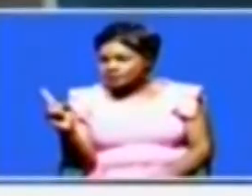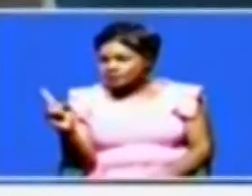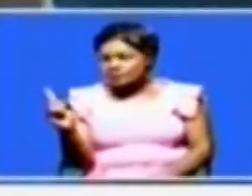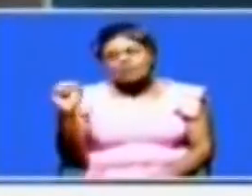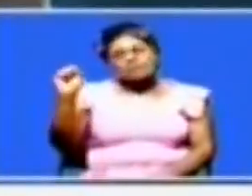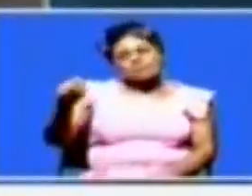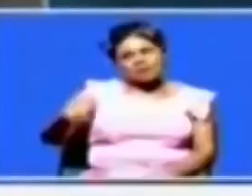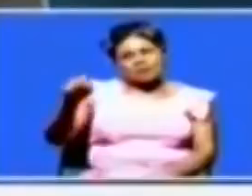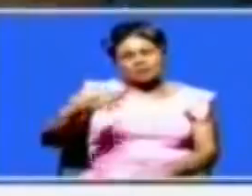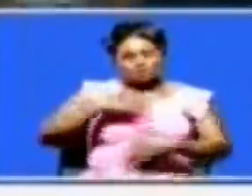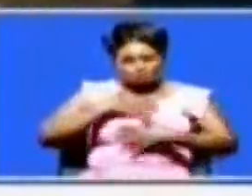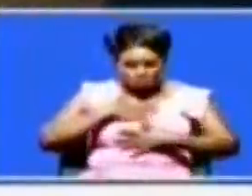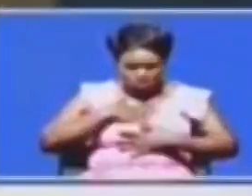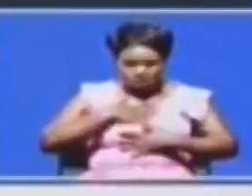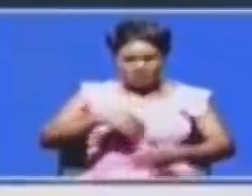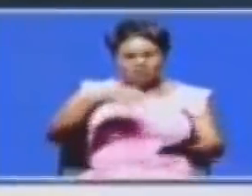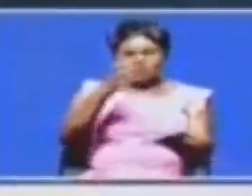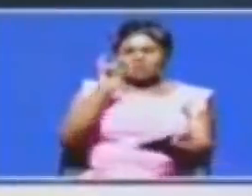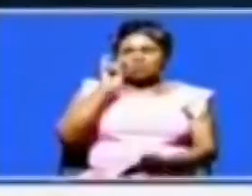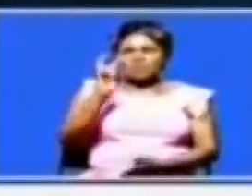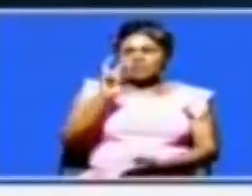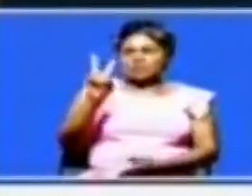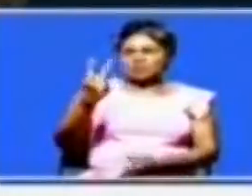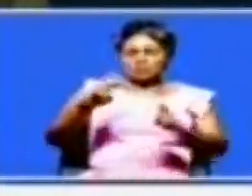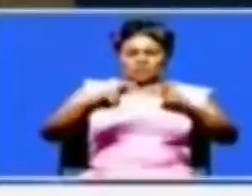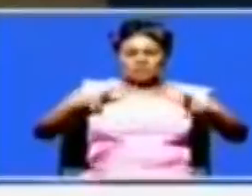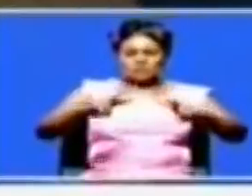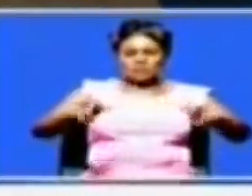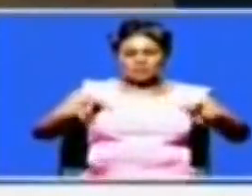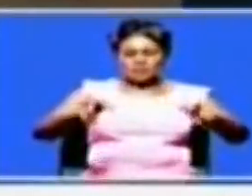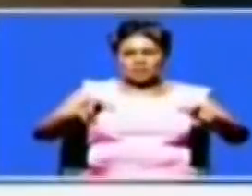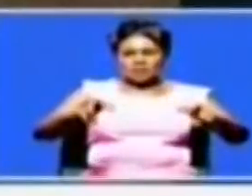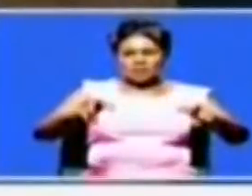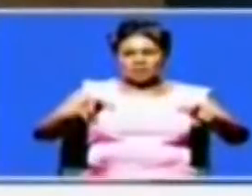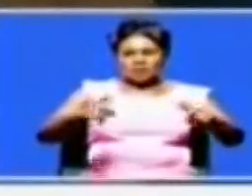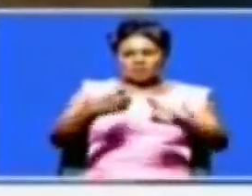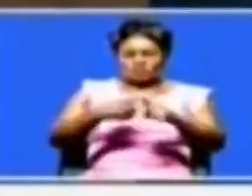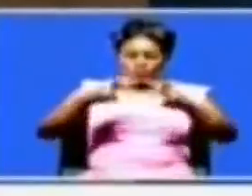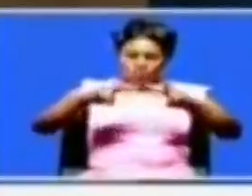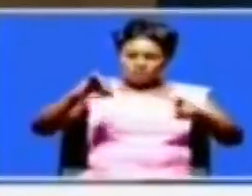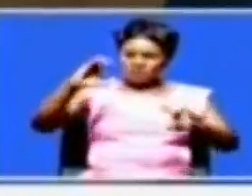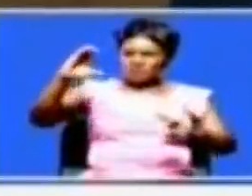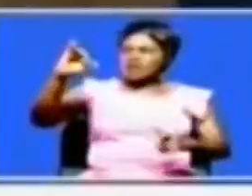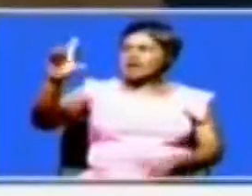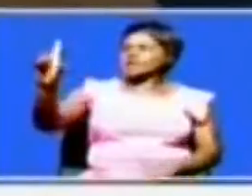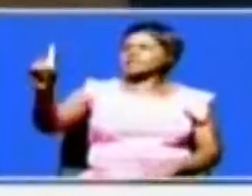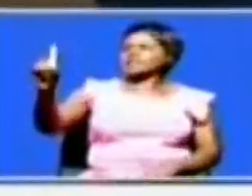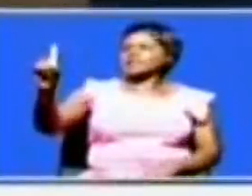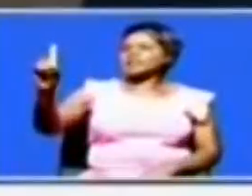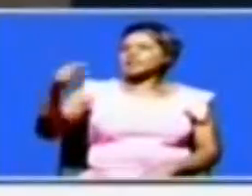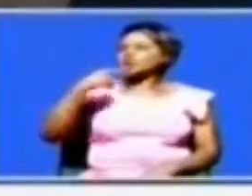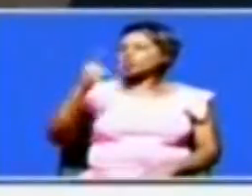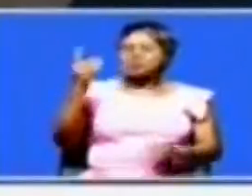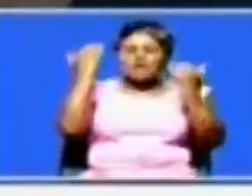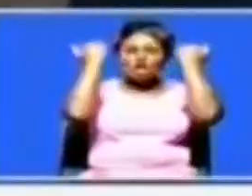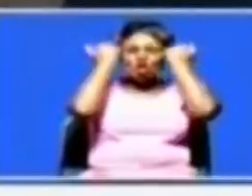Yes or no? Shahidi wa pili alikuwa Inspector Agri Musoga kutoka kitengo cha upelelezi, naye alitakiwa kufahamisha